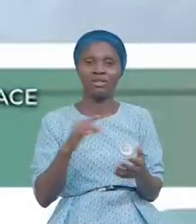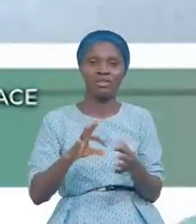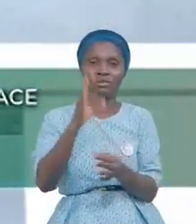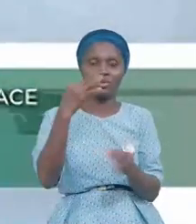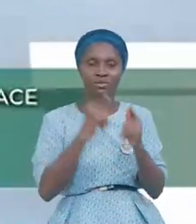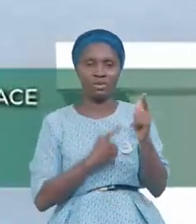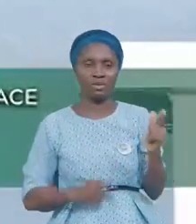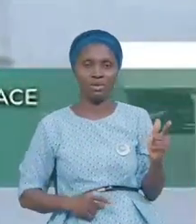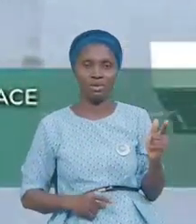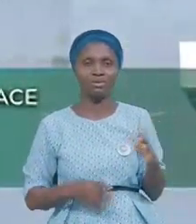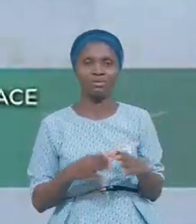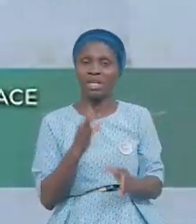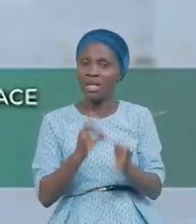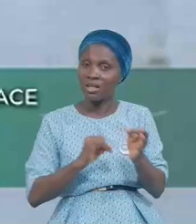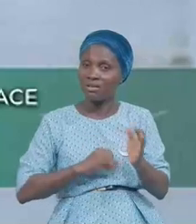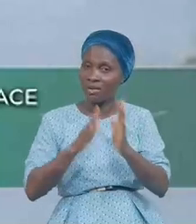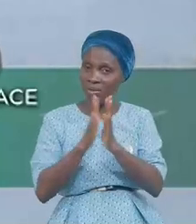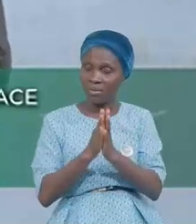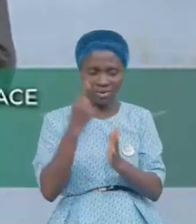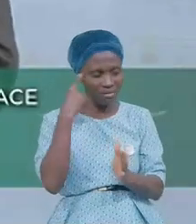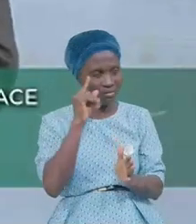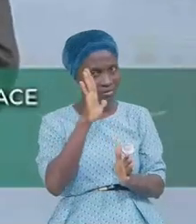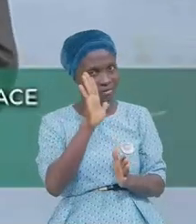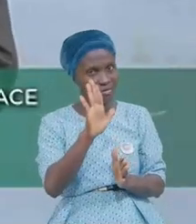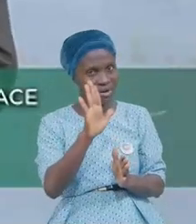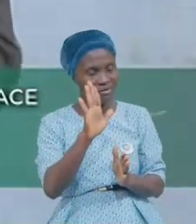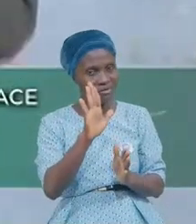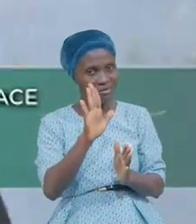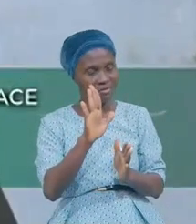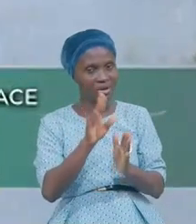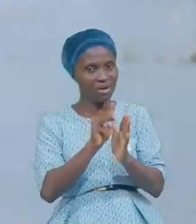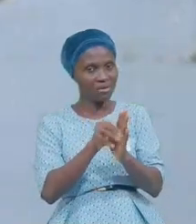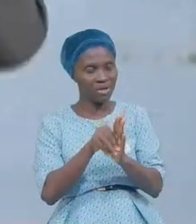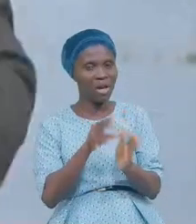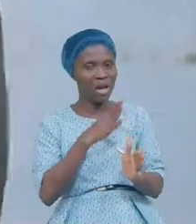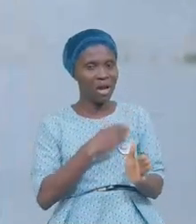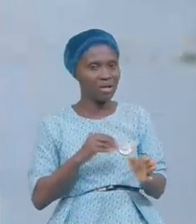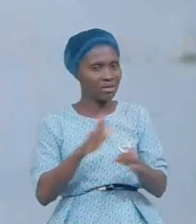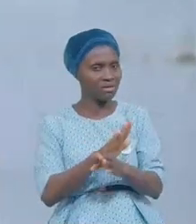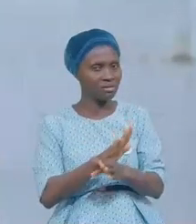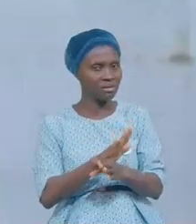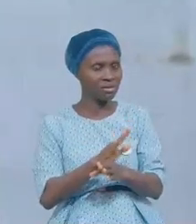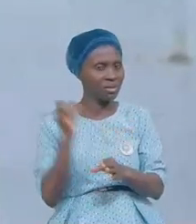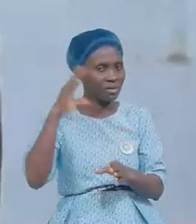Si j'ai prié pendant 5 minutes et la grâce suffisante n'est pas venue, reste